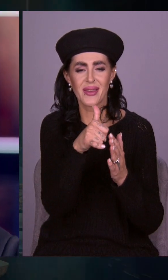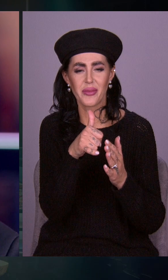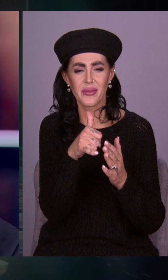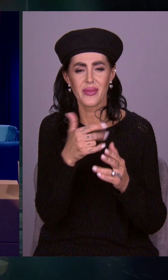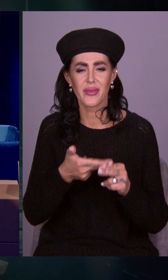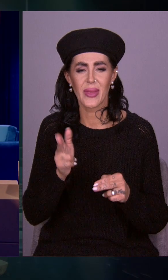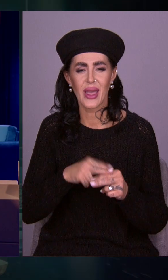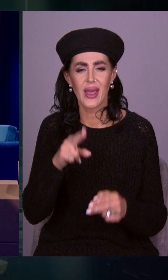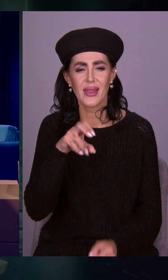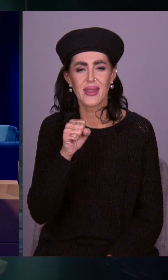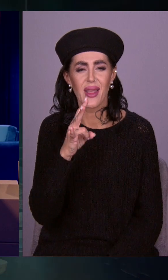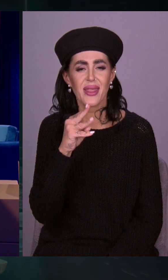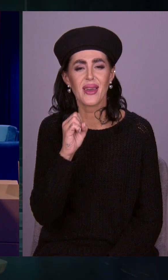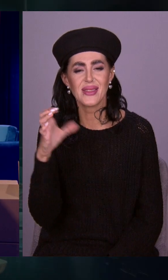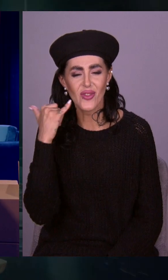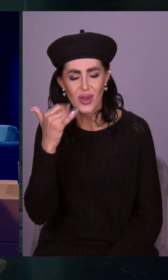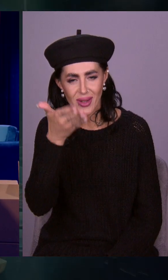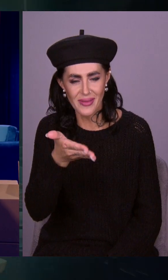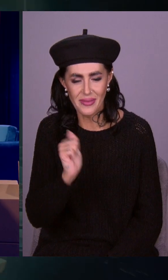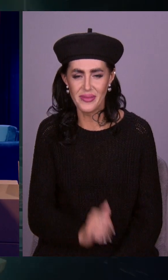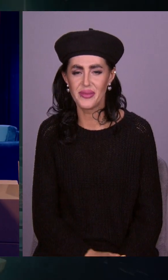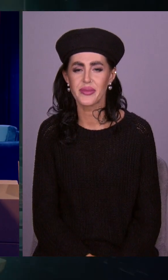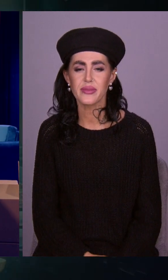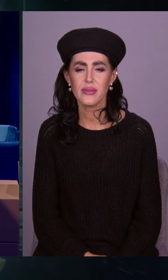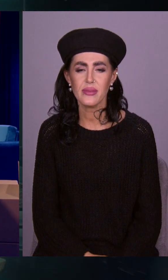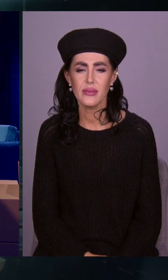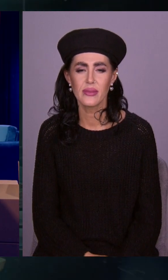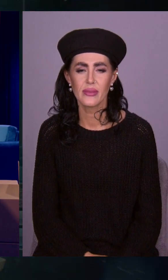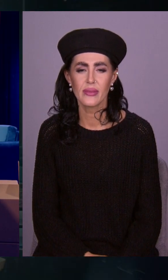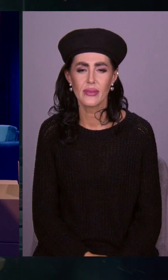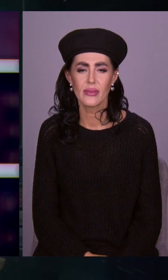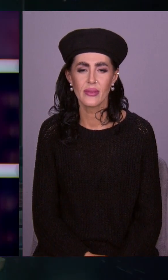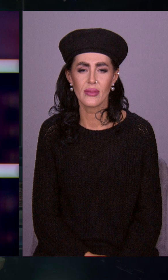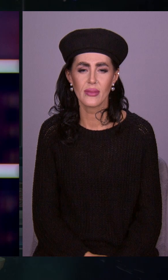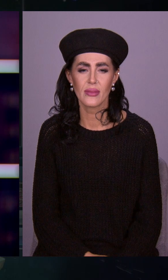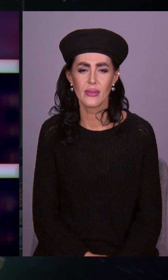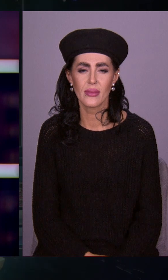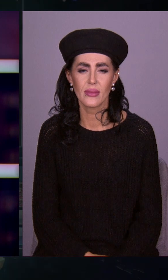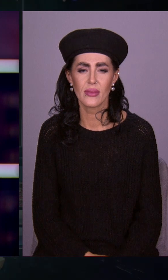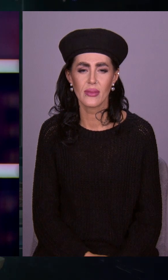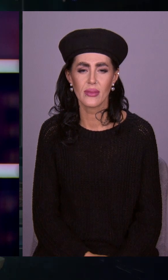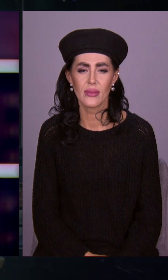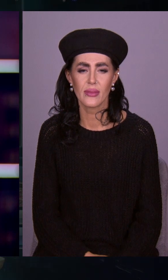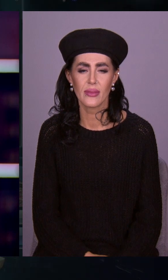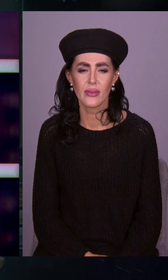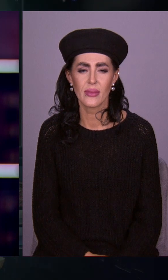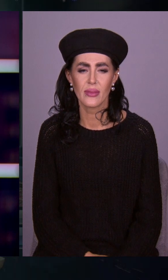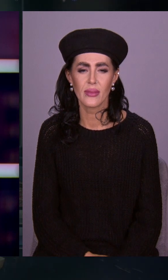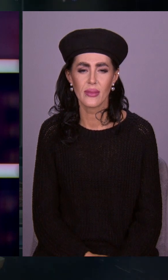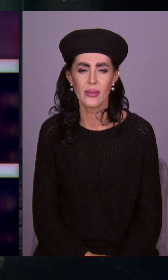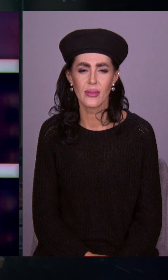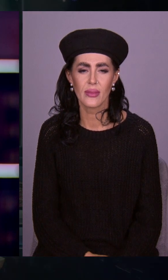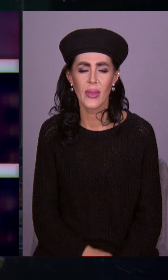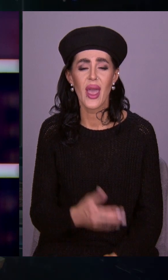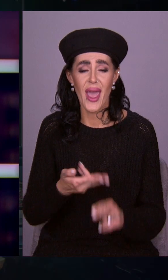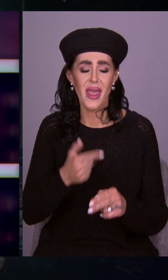теж ідеальна людина, я хочу сказати. Вась, вибач, будь ласка, я просто не можу більше тебе кривдити. Ти